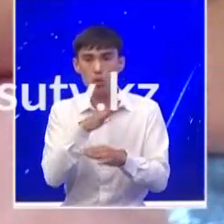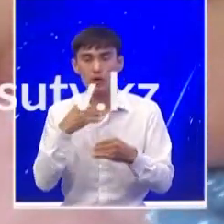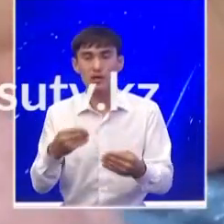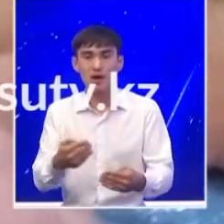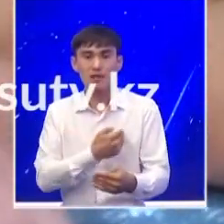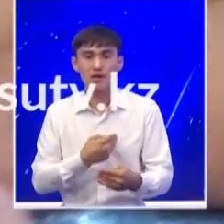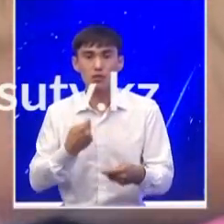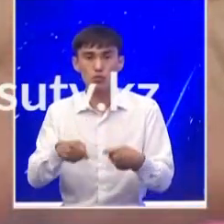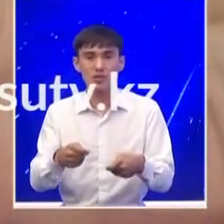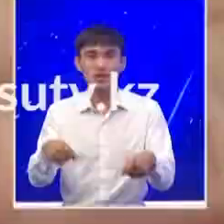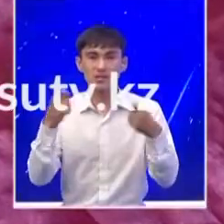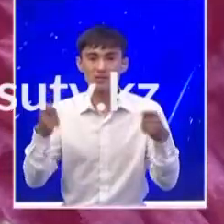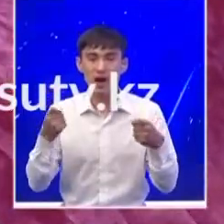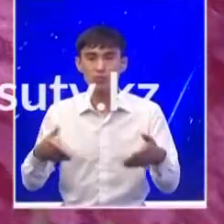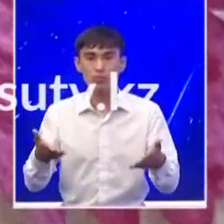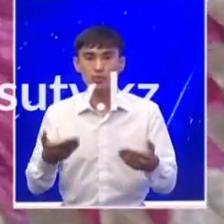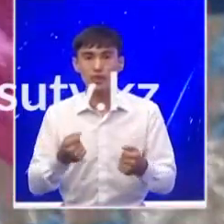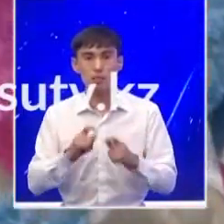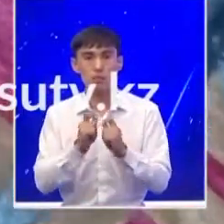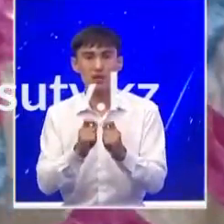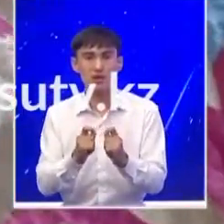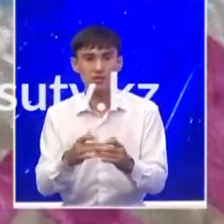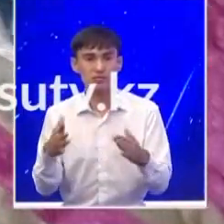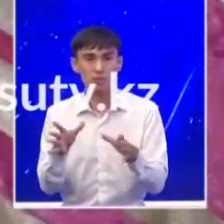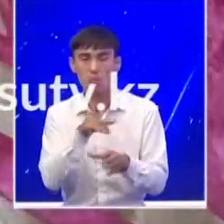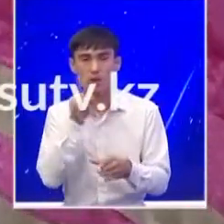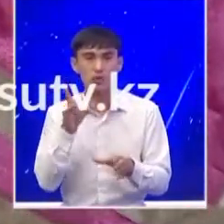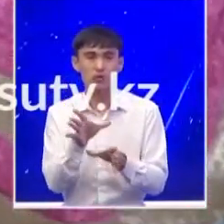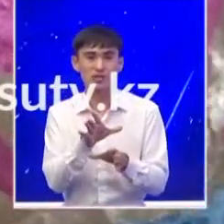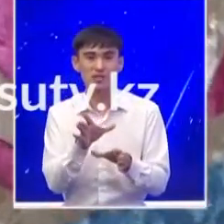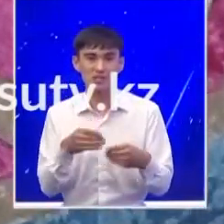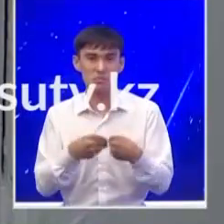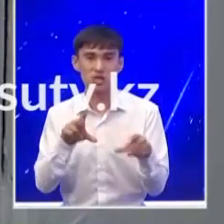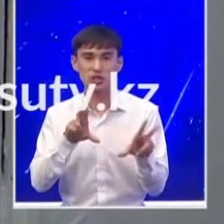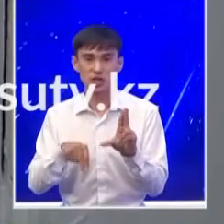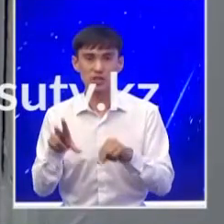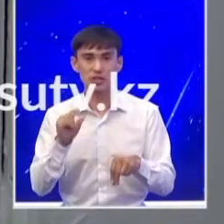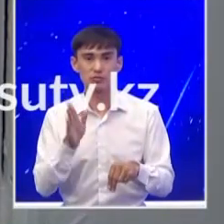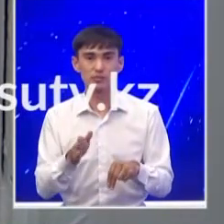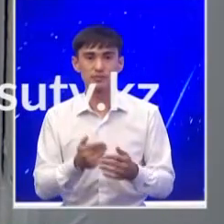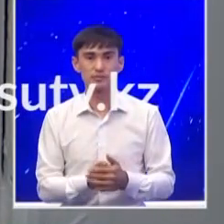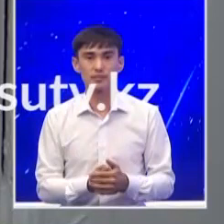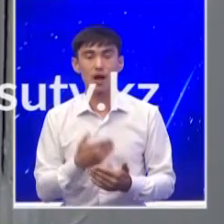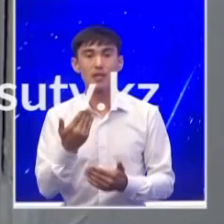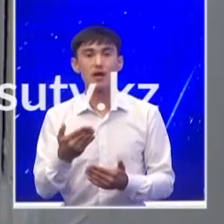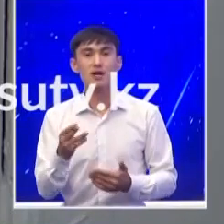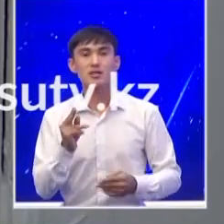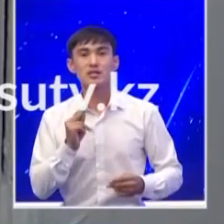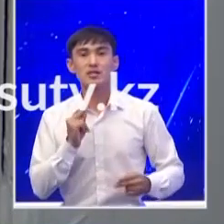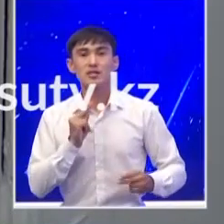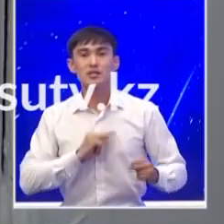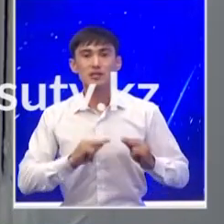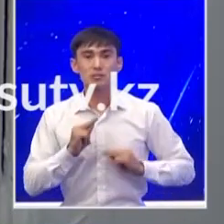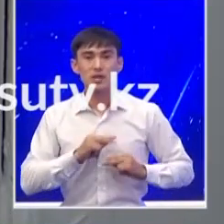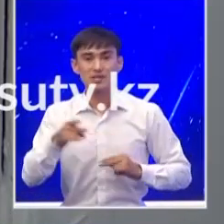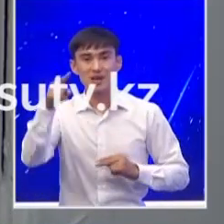на свадьбу. Ведь такие подарки, несомненно, принесут молодой семье счастье. Она занимается казахским